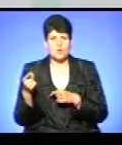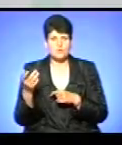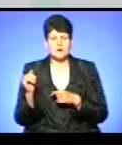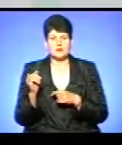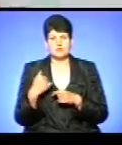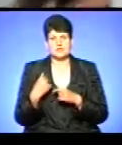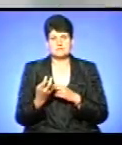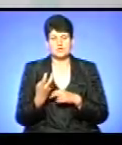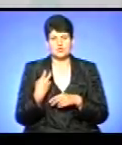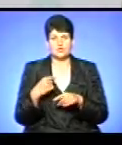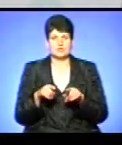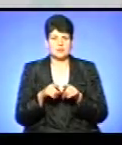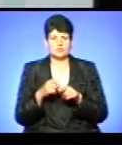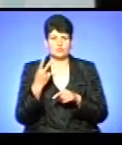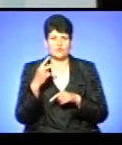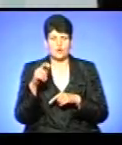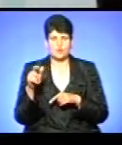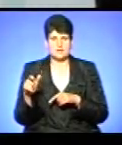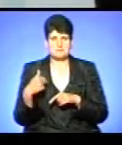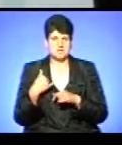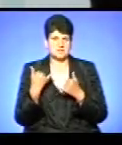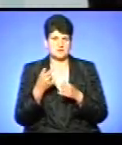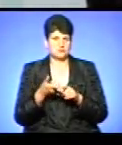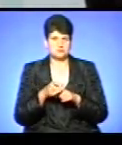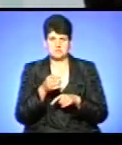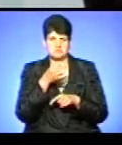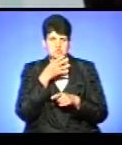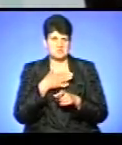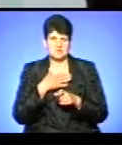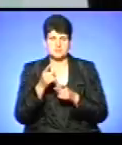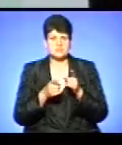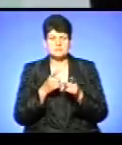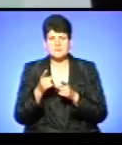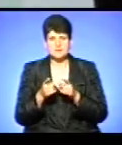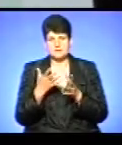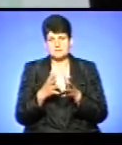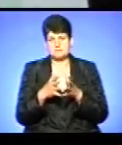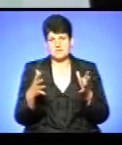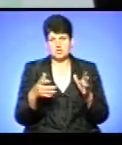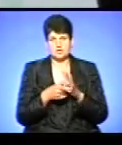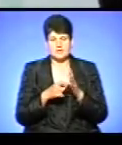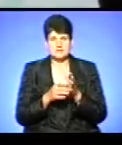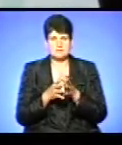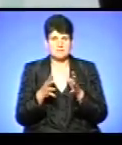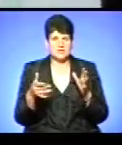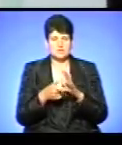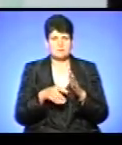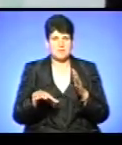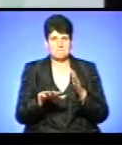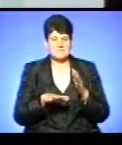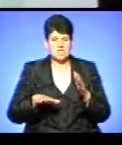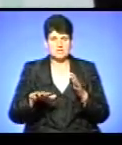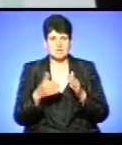до нас прийшло також двоє людей. Мені зараз дуже подобаються наші зміни, тобто в нас більші класи, більші приміщення,